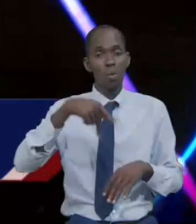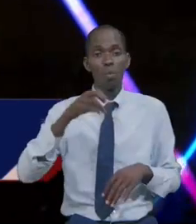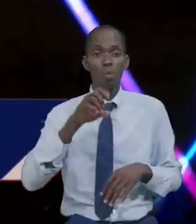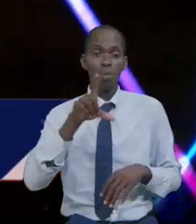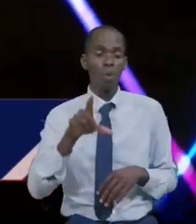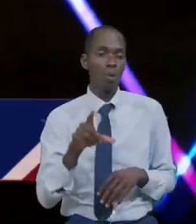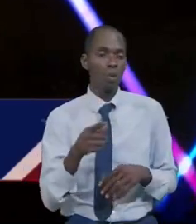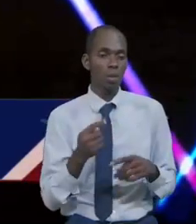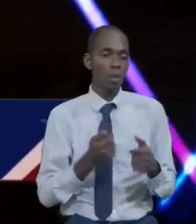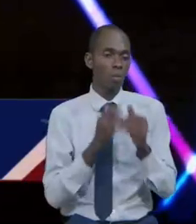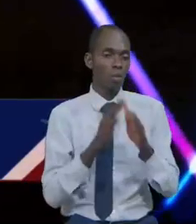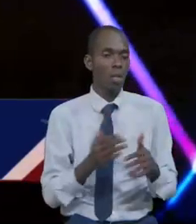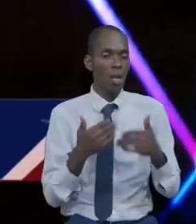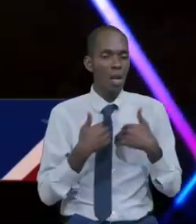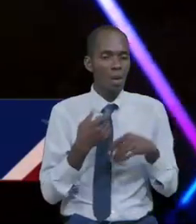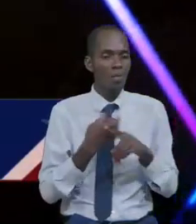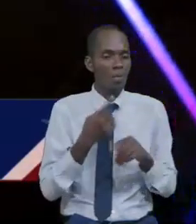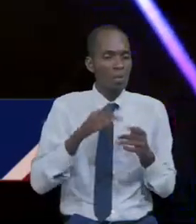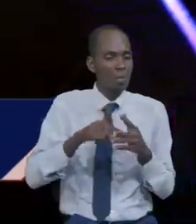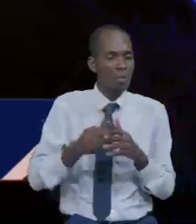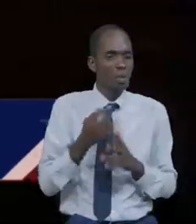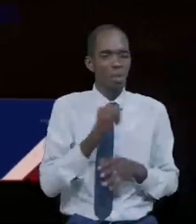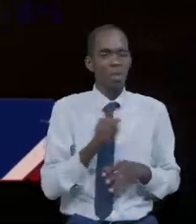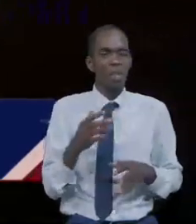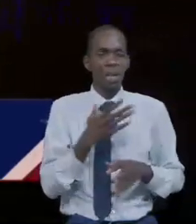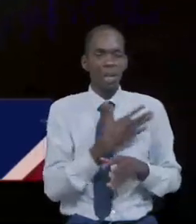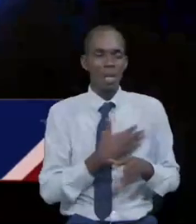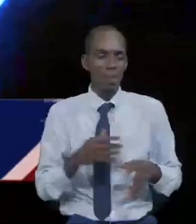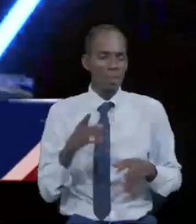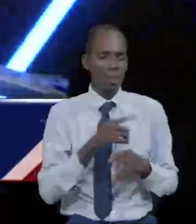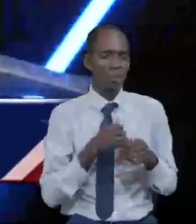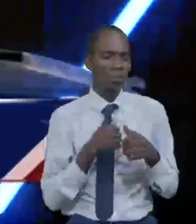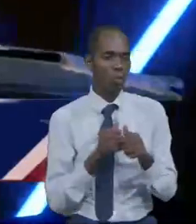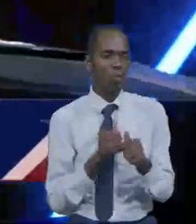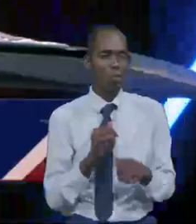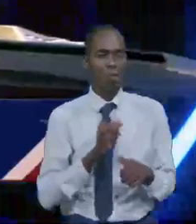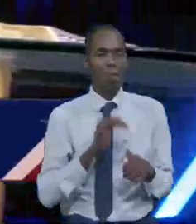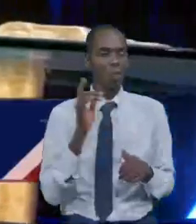le commencement, qu'il a continué à persévérer dedans